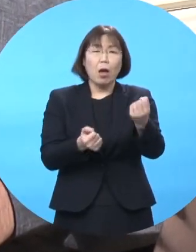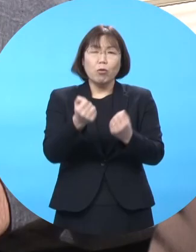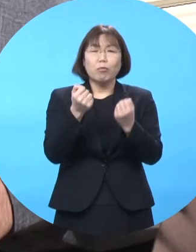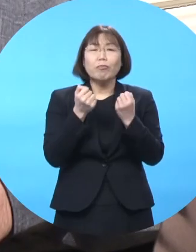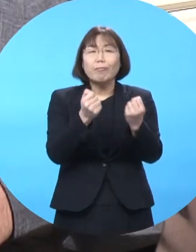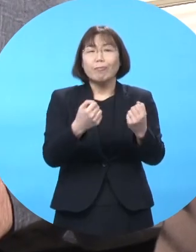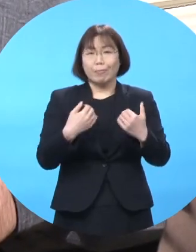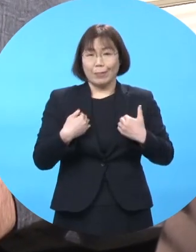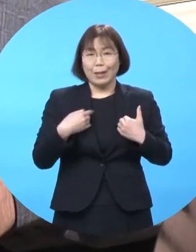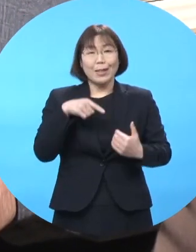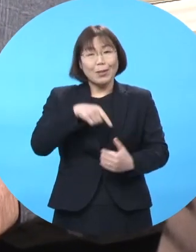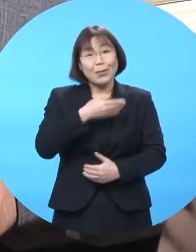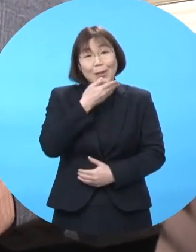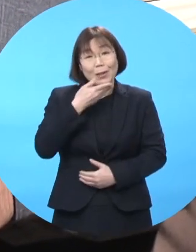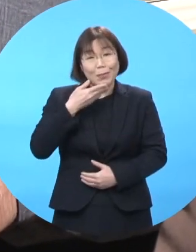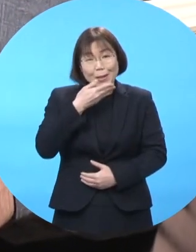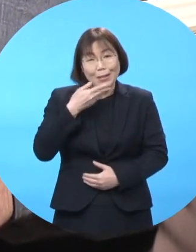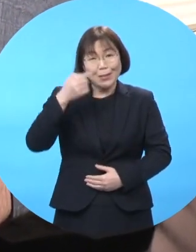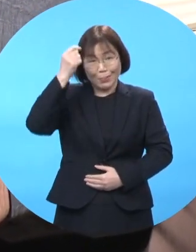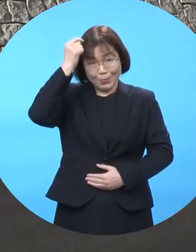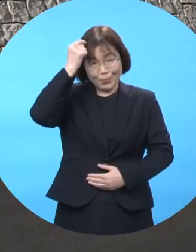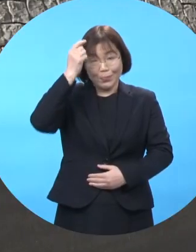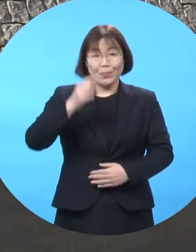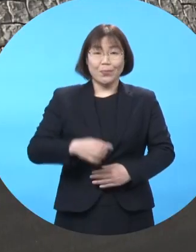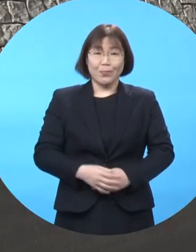からね、便利はいいと思いますよ。